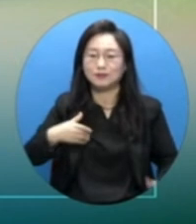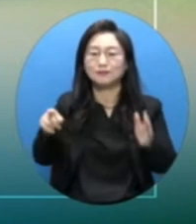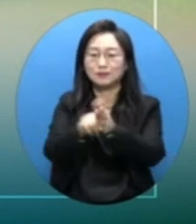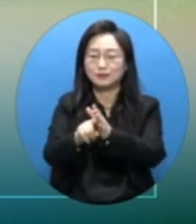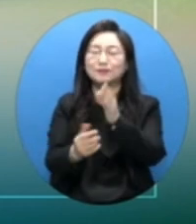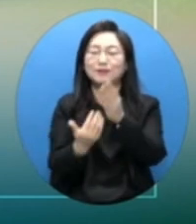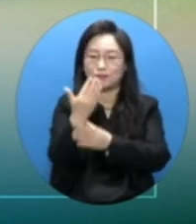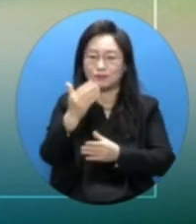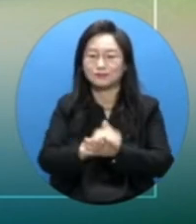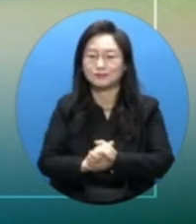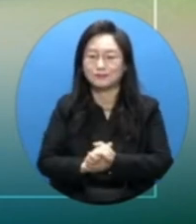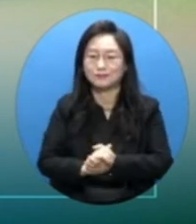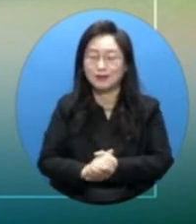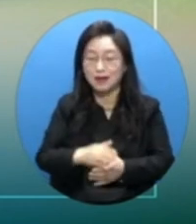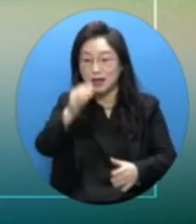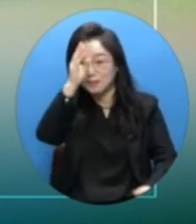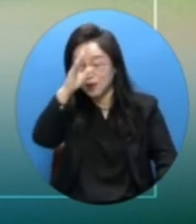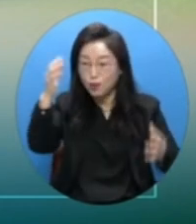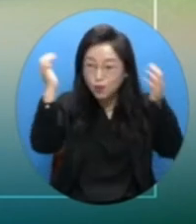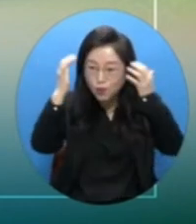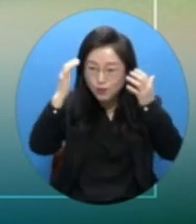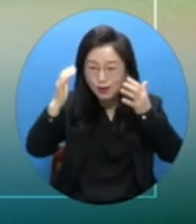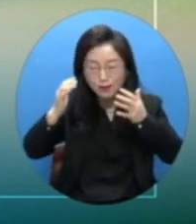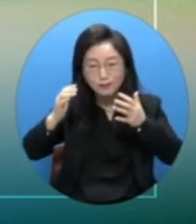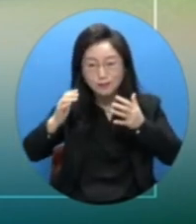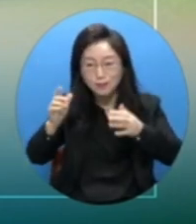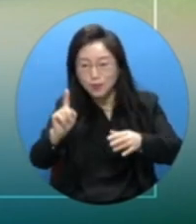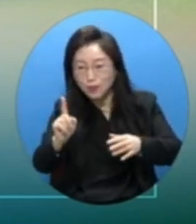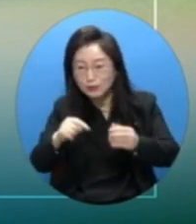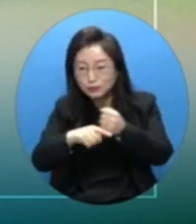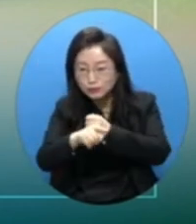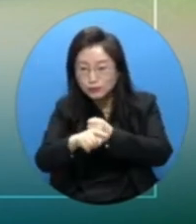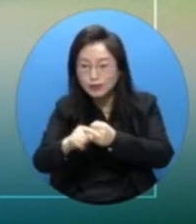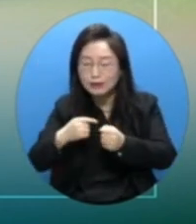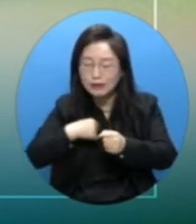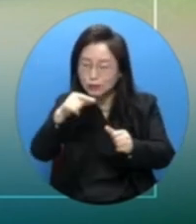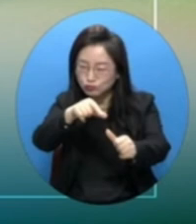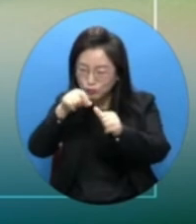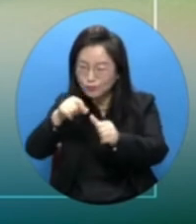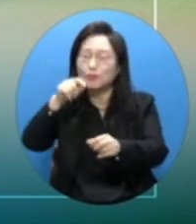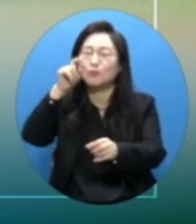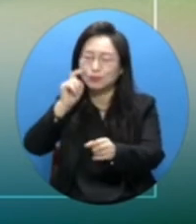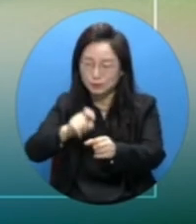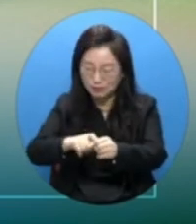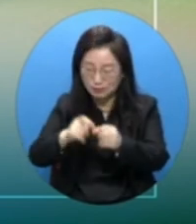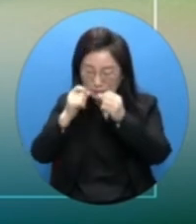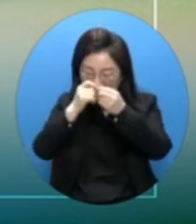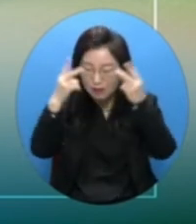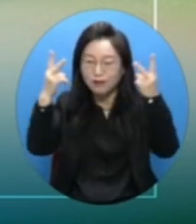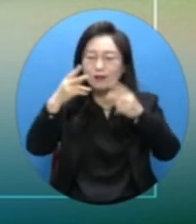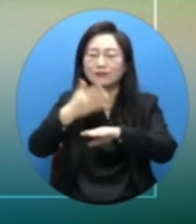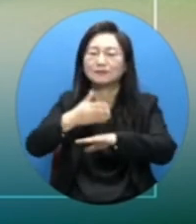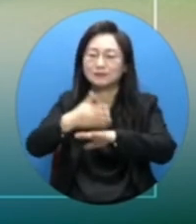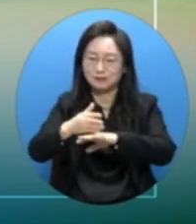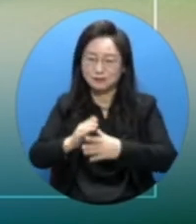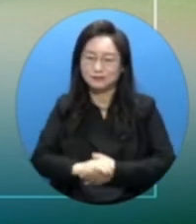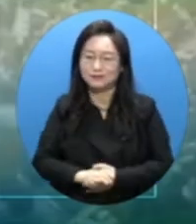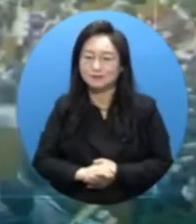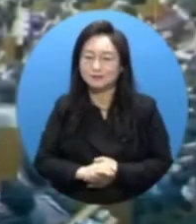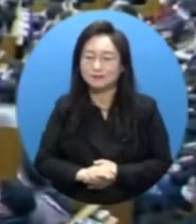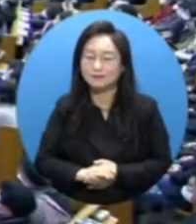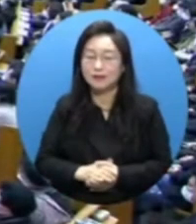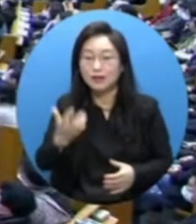믿음이 생겨났습니다 질병과 고난도 나를 권하기 위한 수단이었다는 것을 깨닫고 나니 모든 것이 감사했습니다